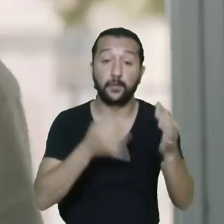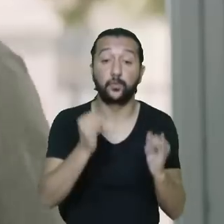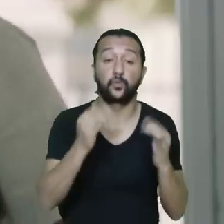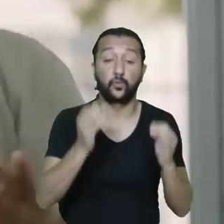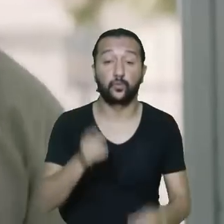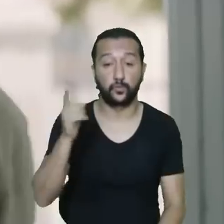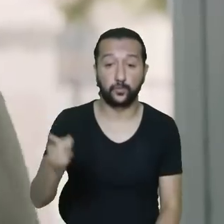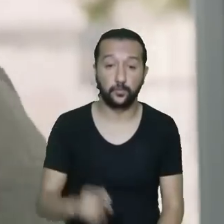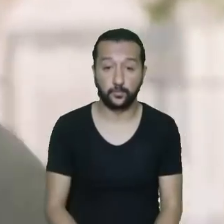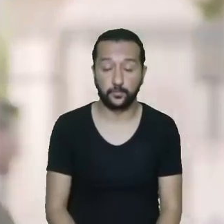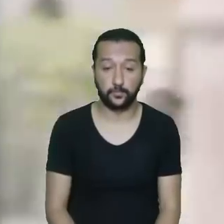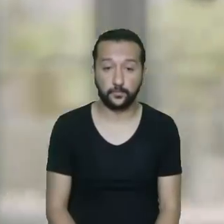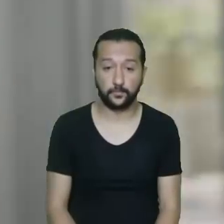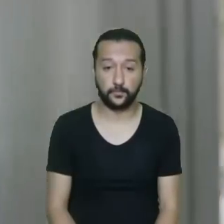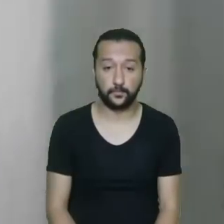kötü.